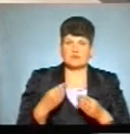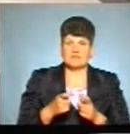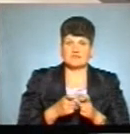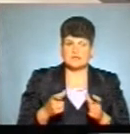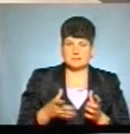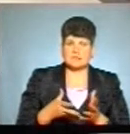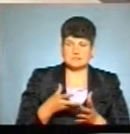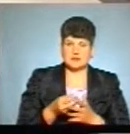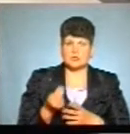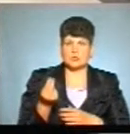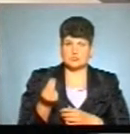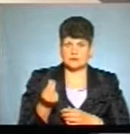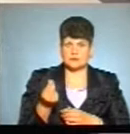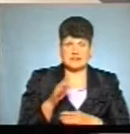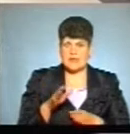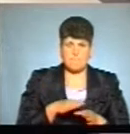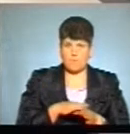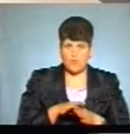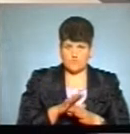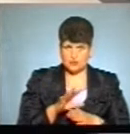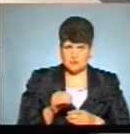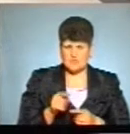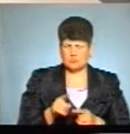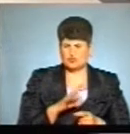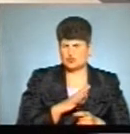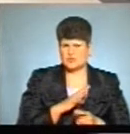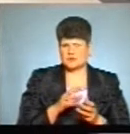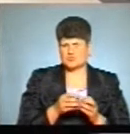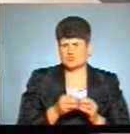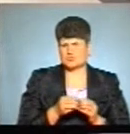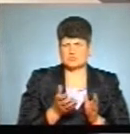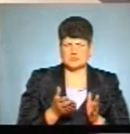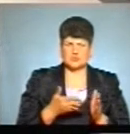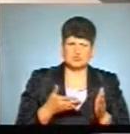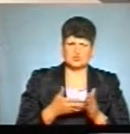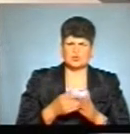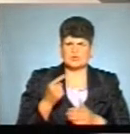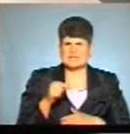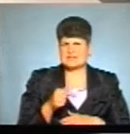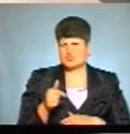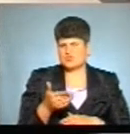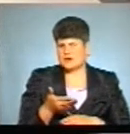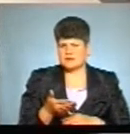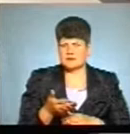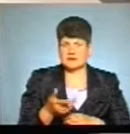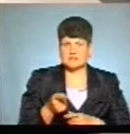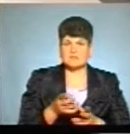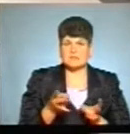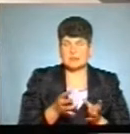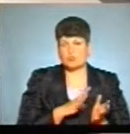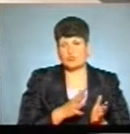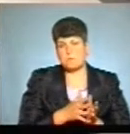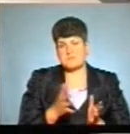про сплату грошової застави не в повному обсязі, там була якась сума в межах до 1000 гривень, хоча треба було там більше 40